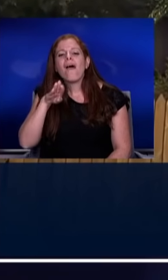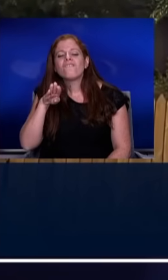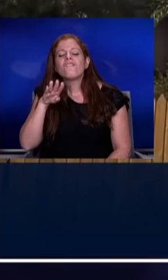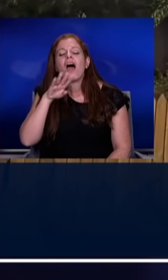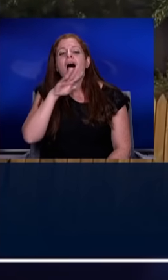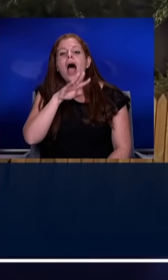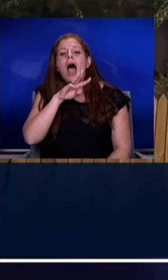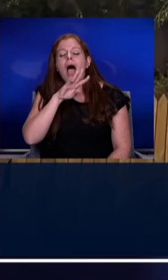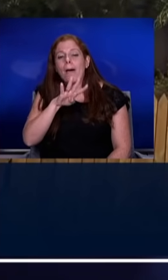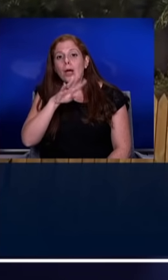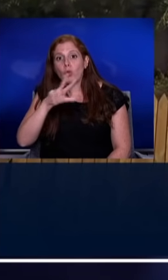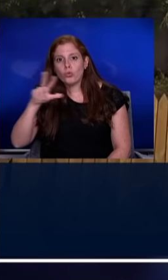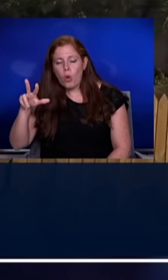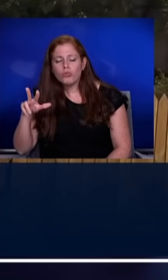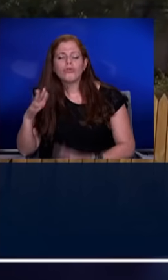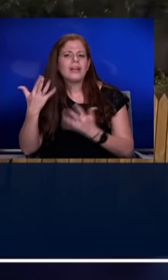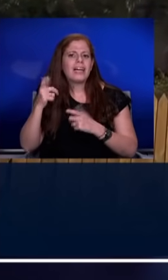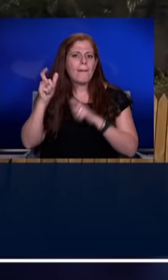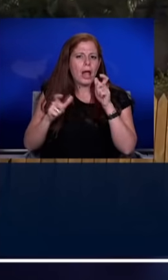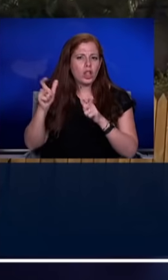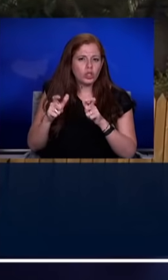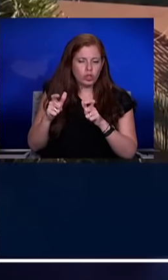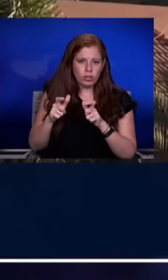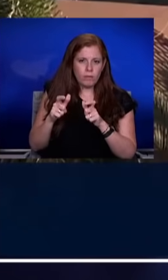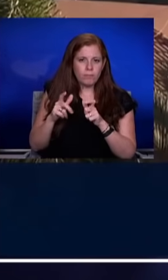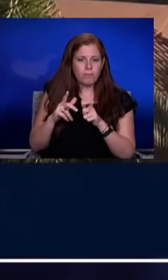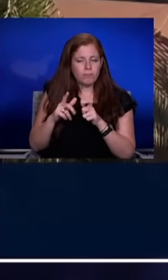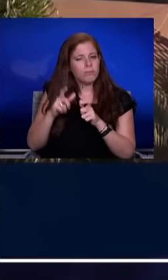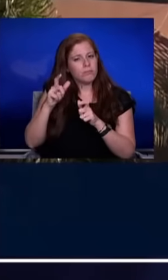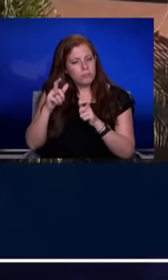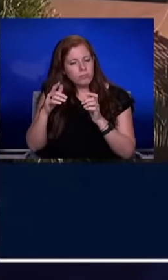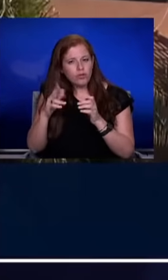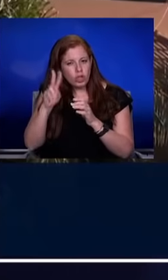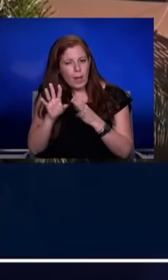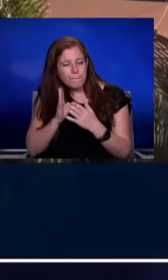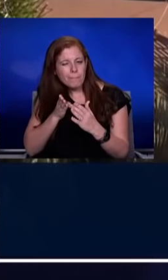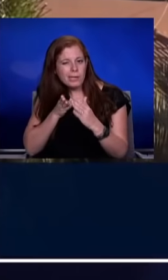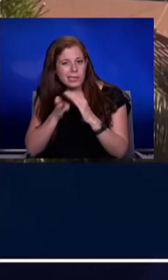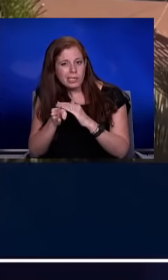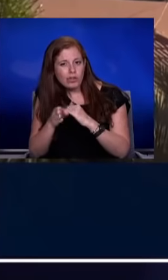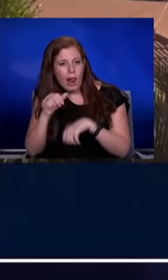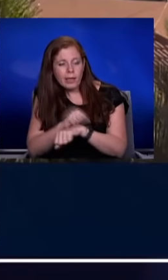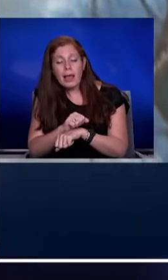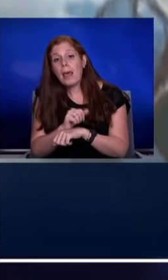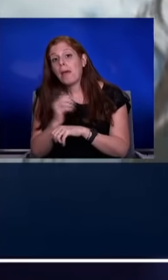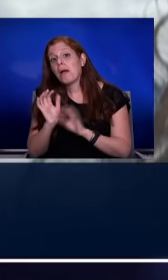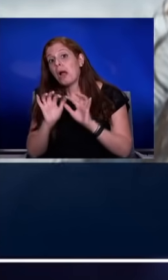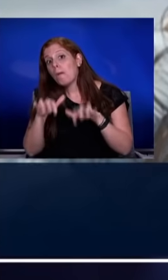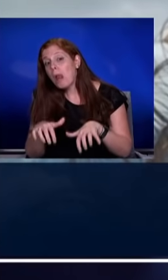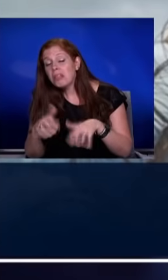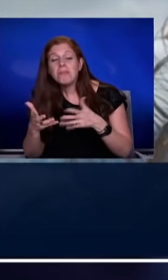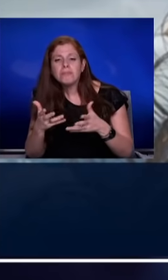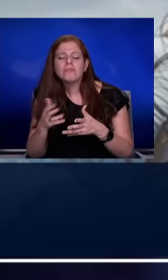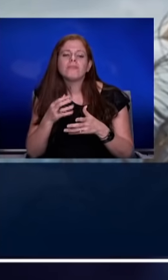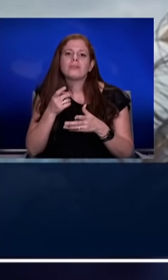גורמים אזרחיים בעלי גישה לכלא, אנחנו יכולים להעריך שמדובר בקבלנים, ספקים וכיוצא בזה, תושאלו